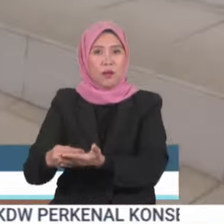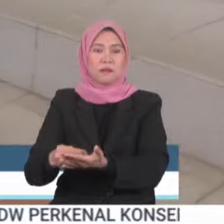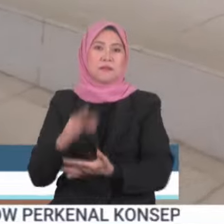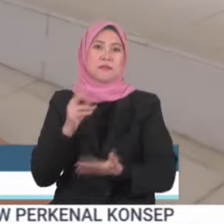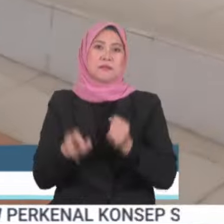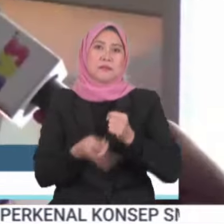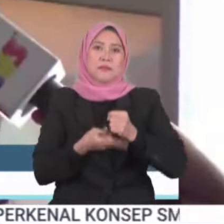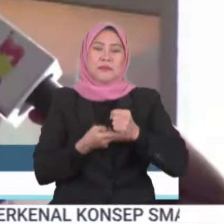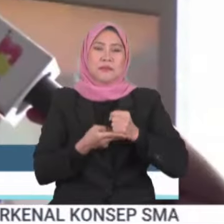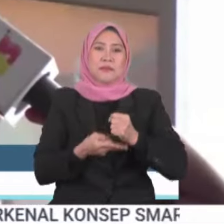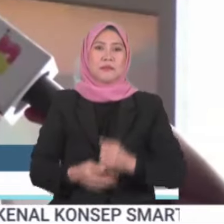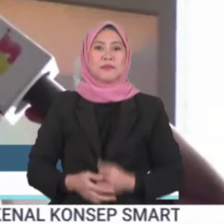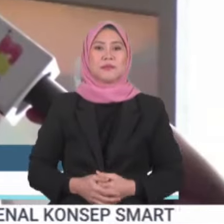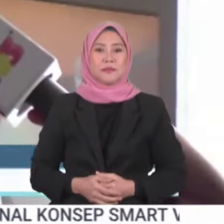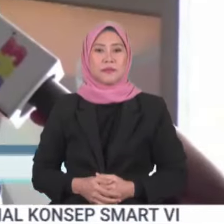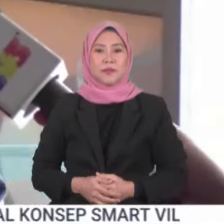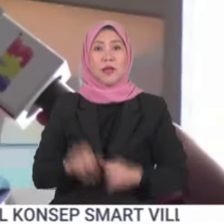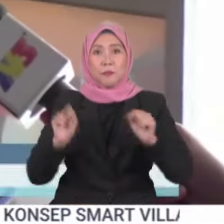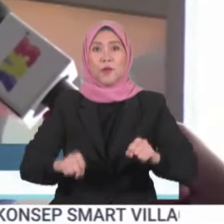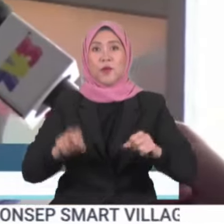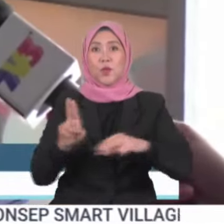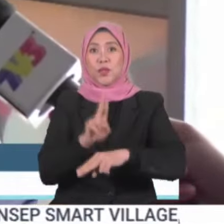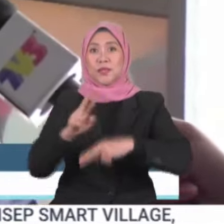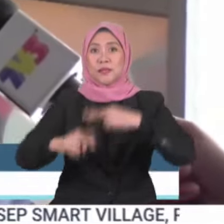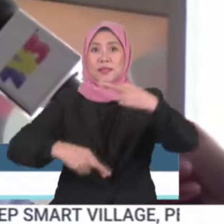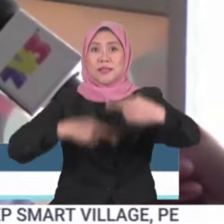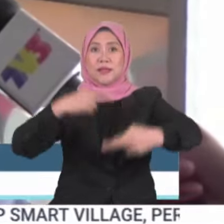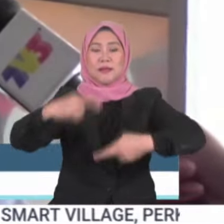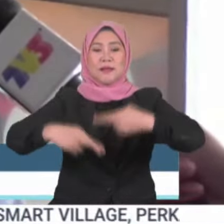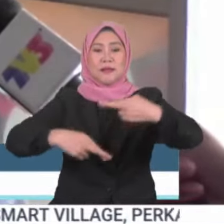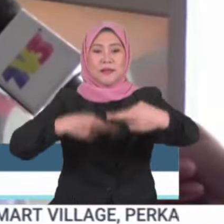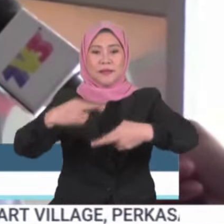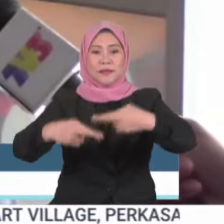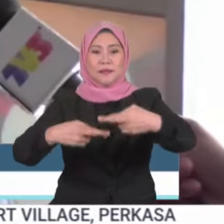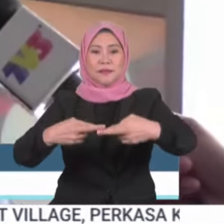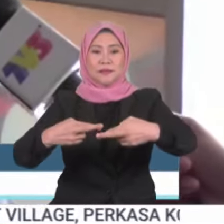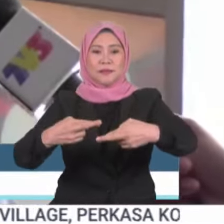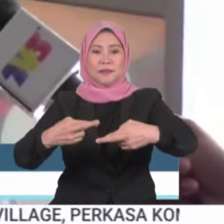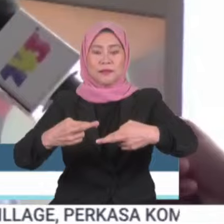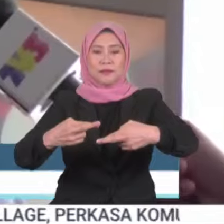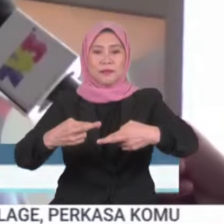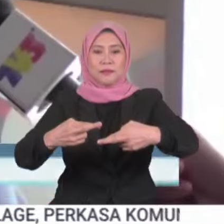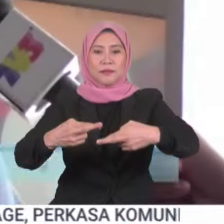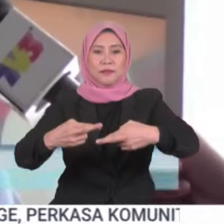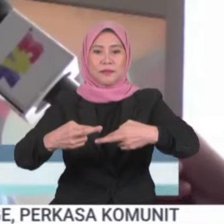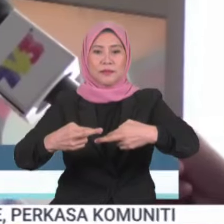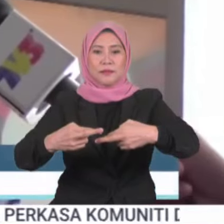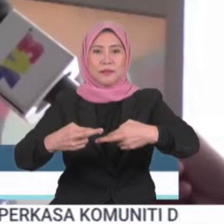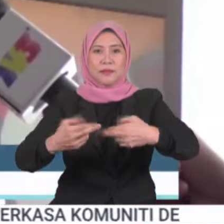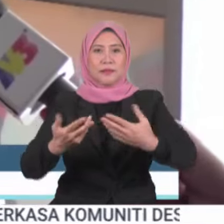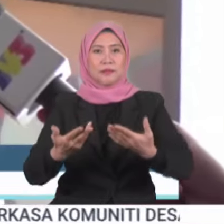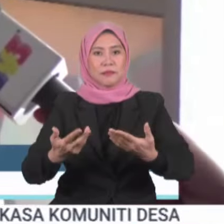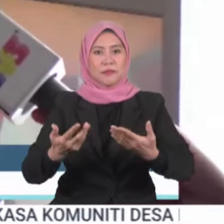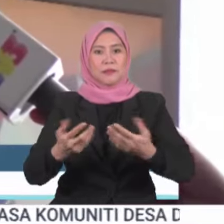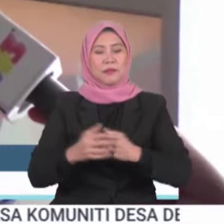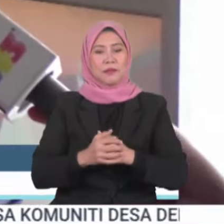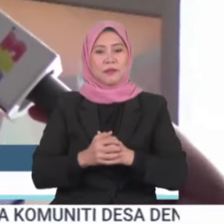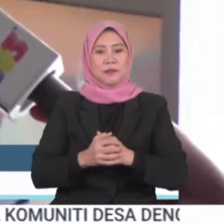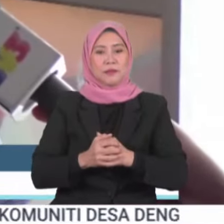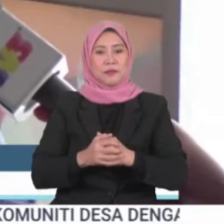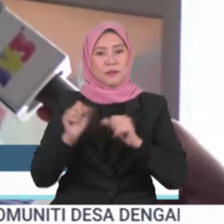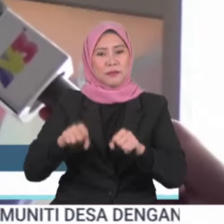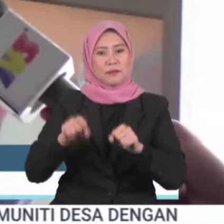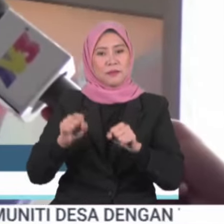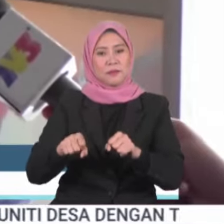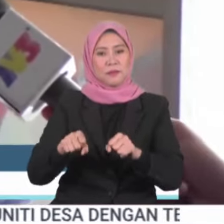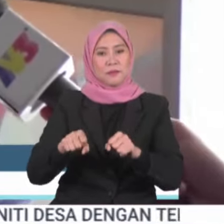pengguna. Dia recycle apa nama angin daripada exhaust yang pembakaran tu daripada tercemar, so dia masuk dalam